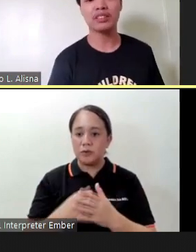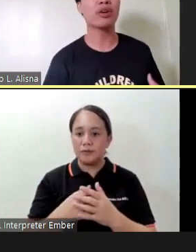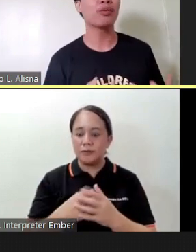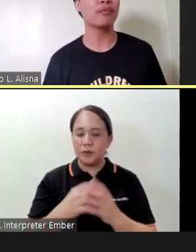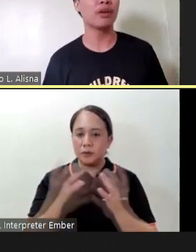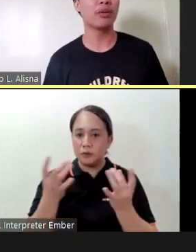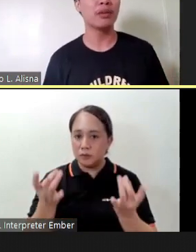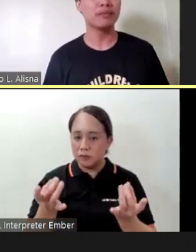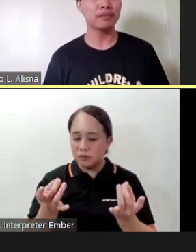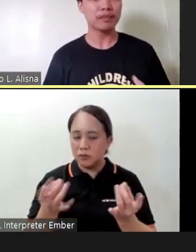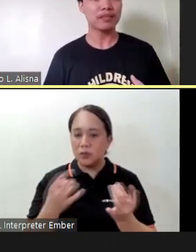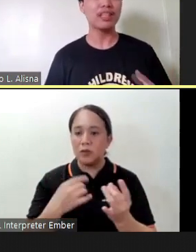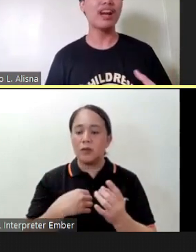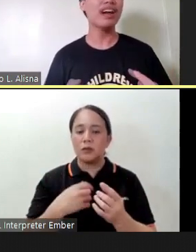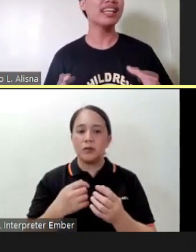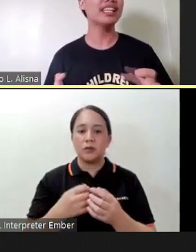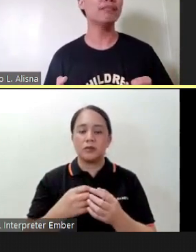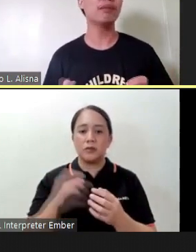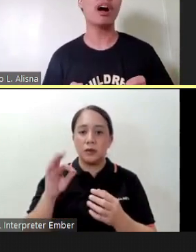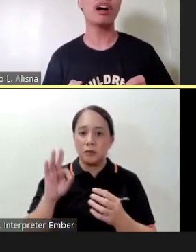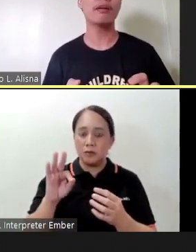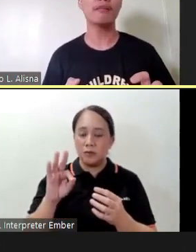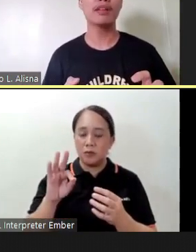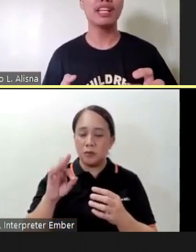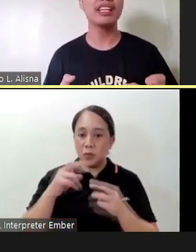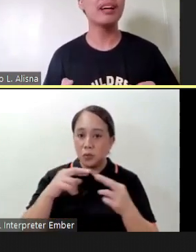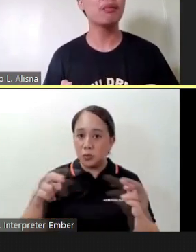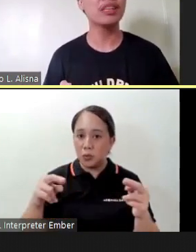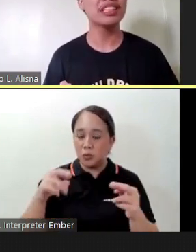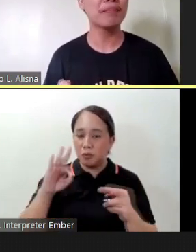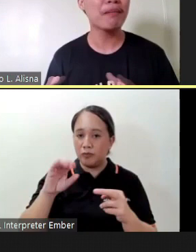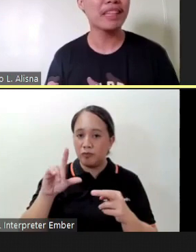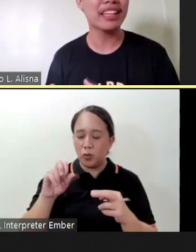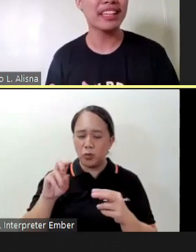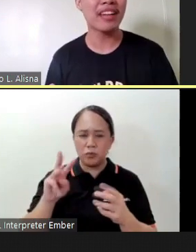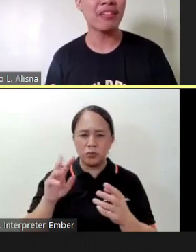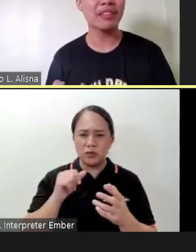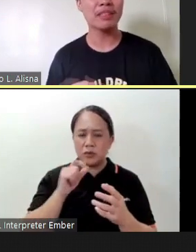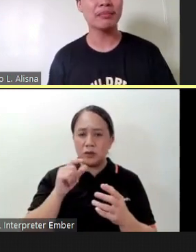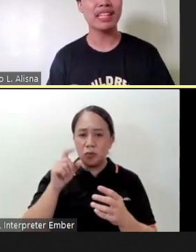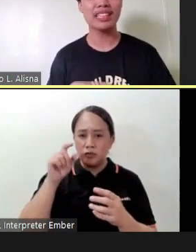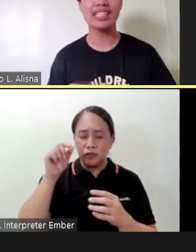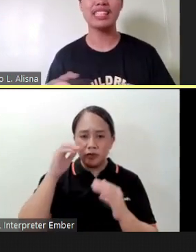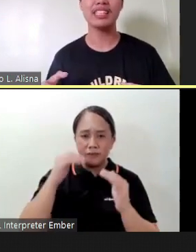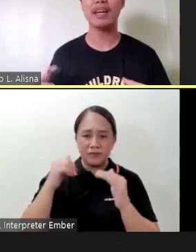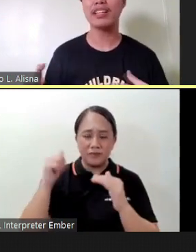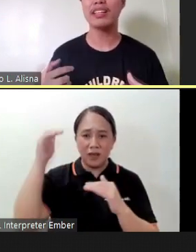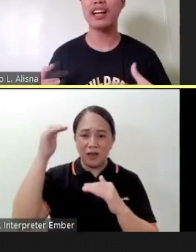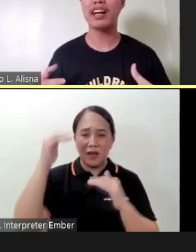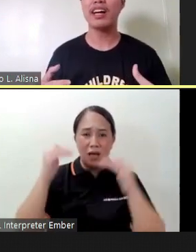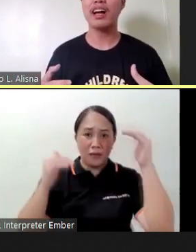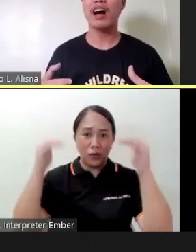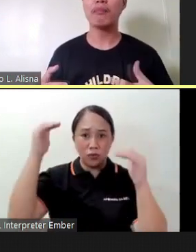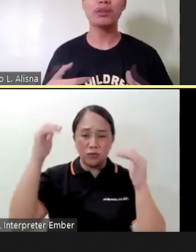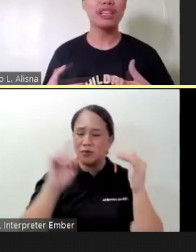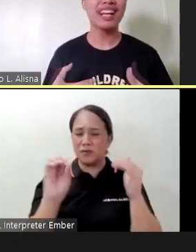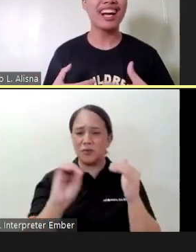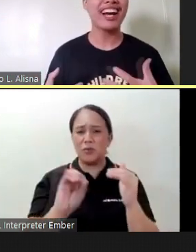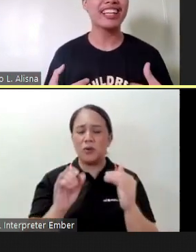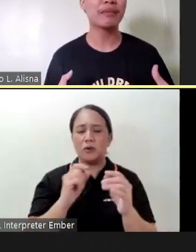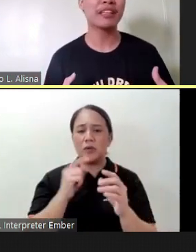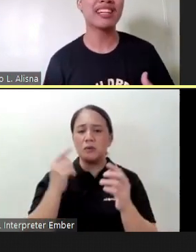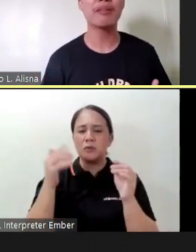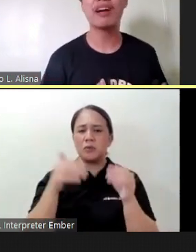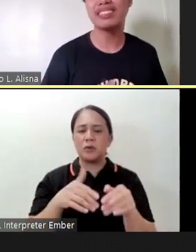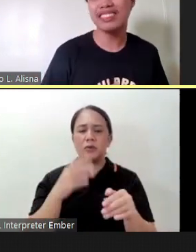and sarili flow hindi hindi lang po kasi siya pang matanda kasi madalas iniisip natin na mostly